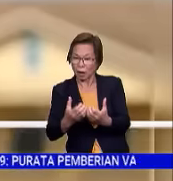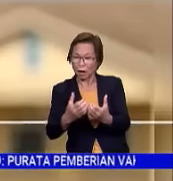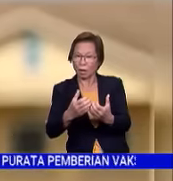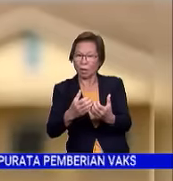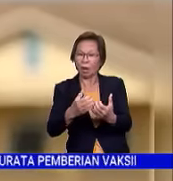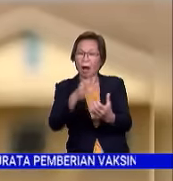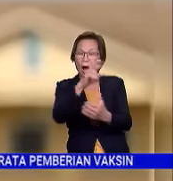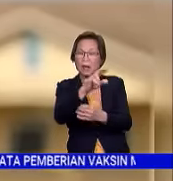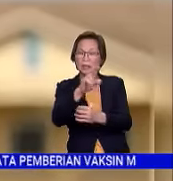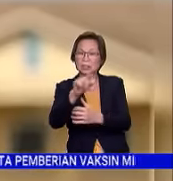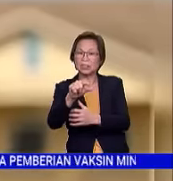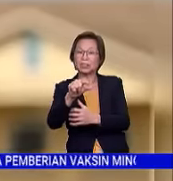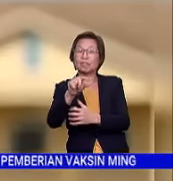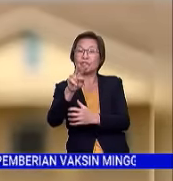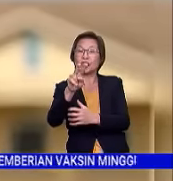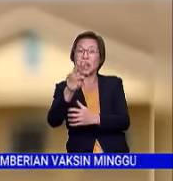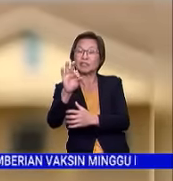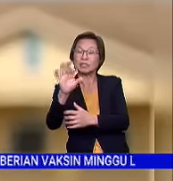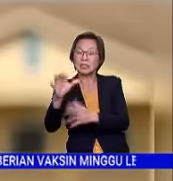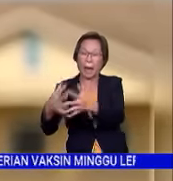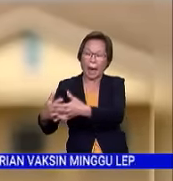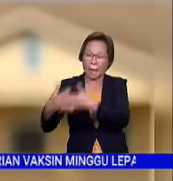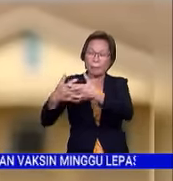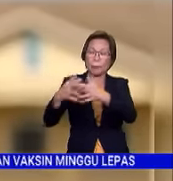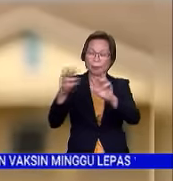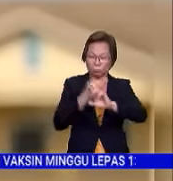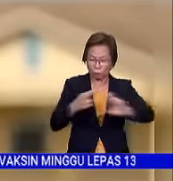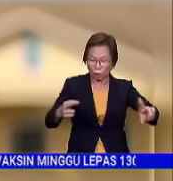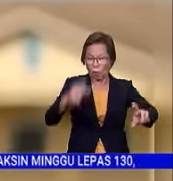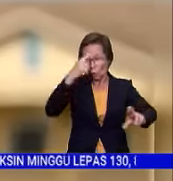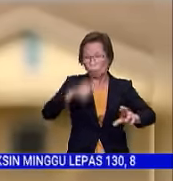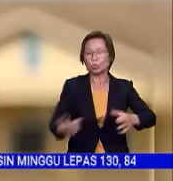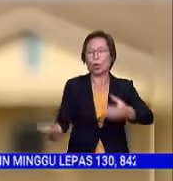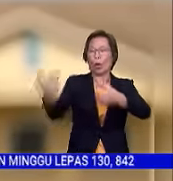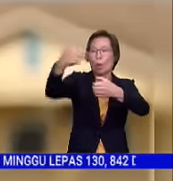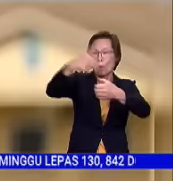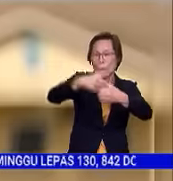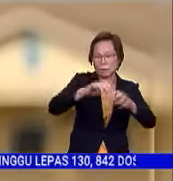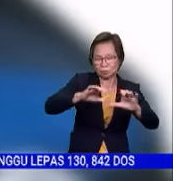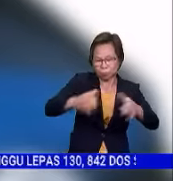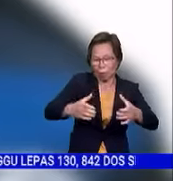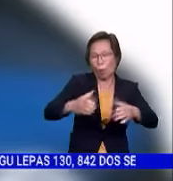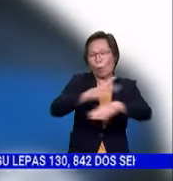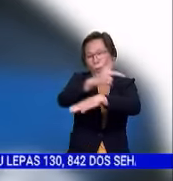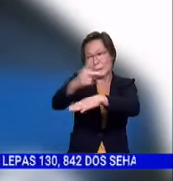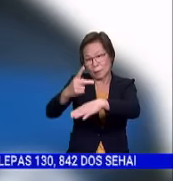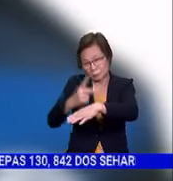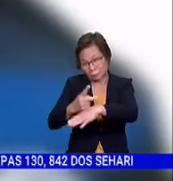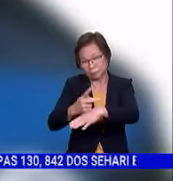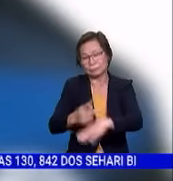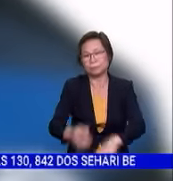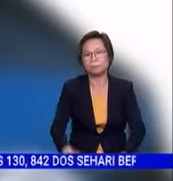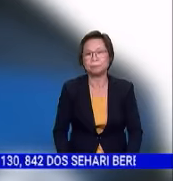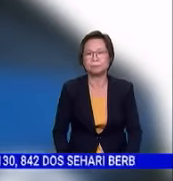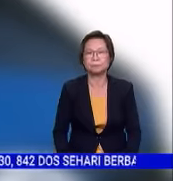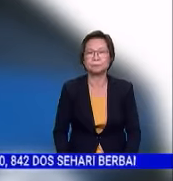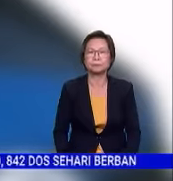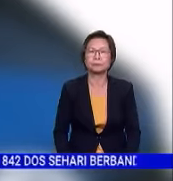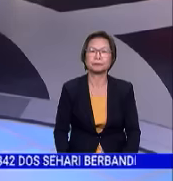Valley RGVFC di Amerika Syarikat bersedia untuk menyarung jersi skuad kebangsaan.